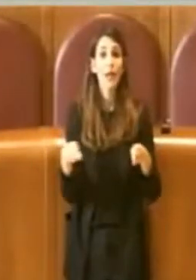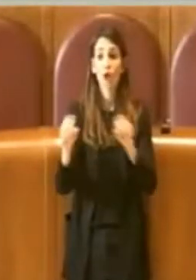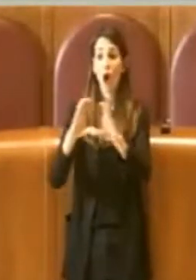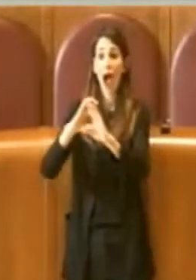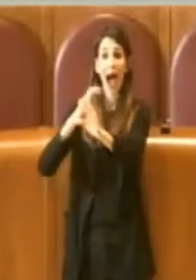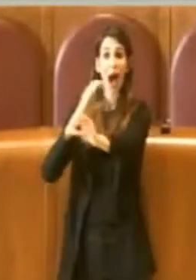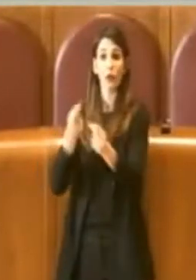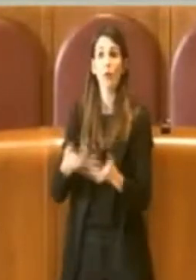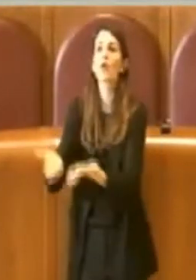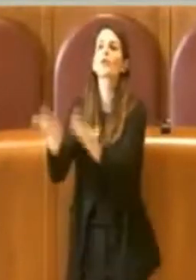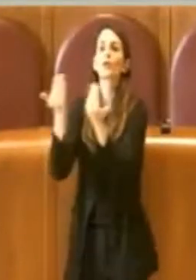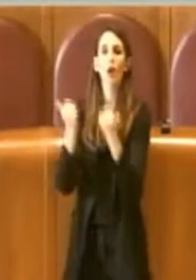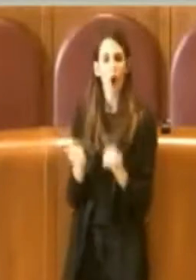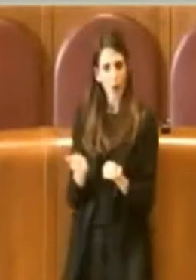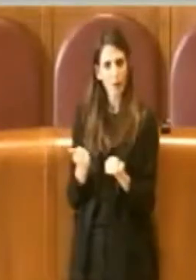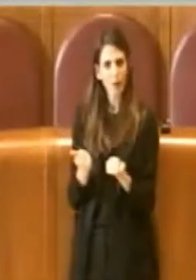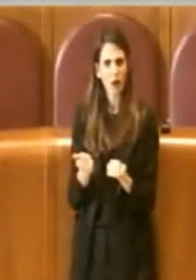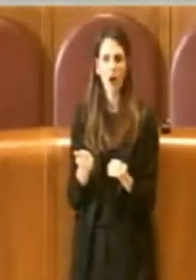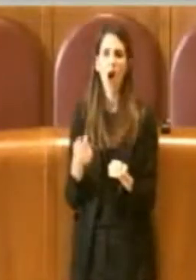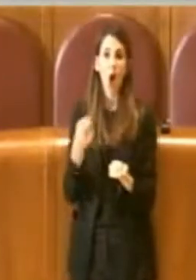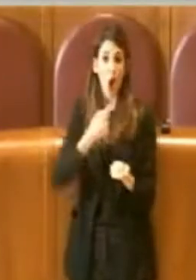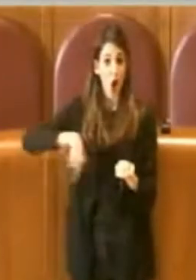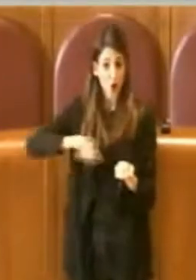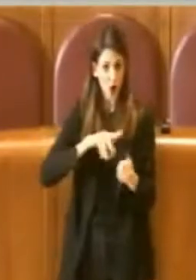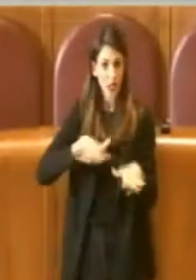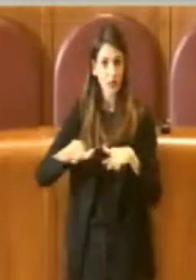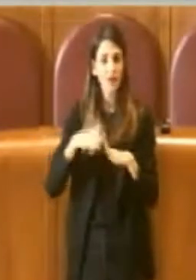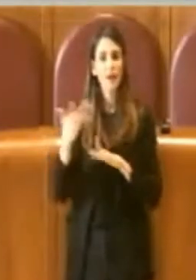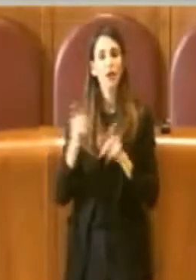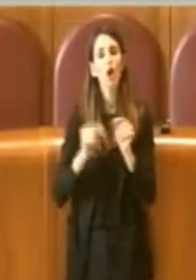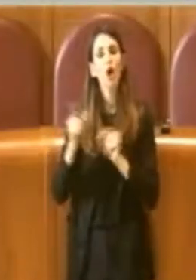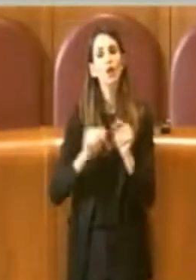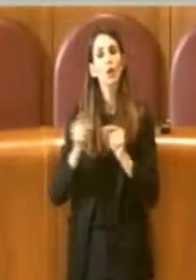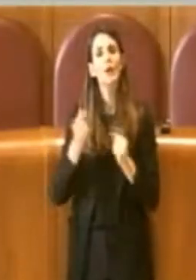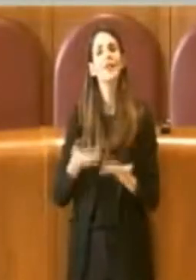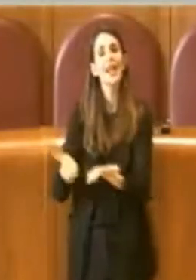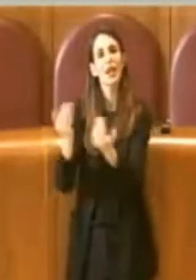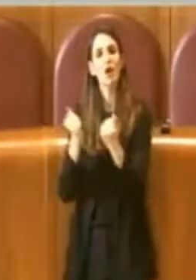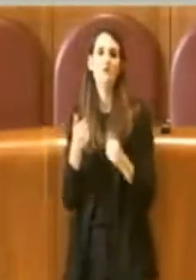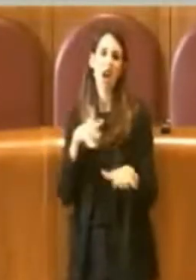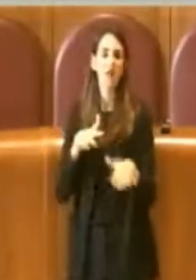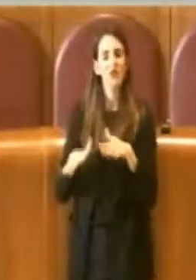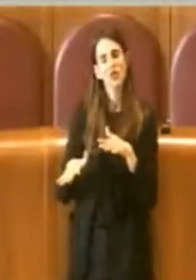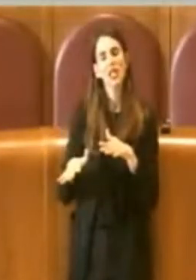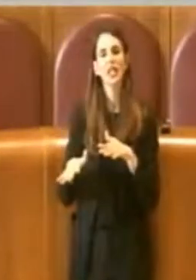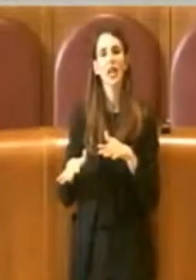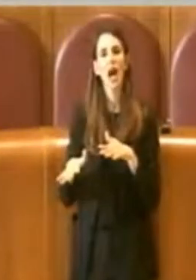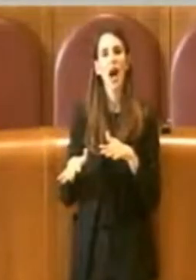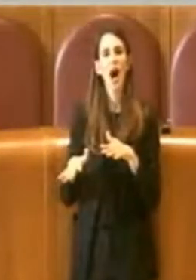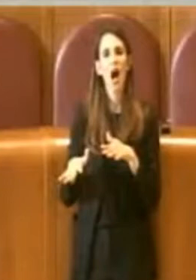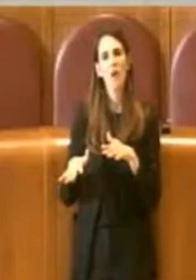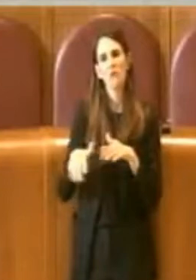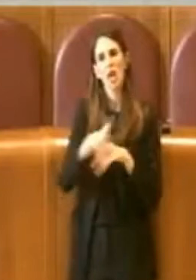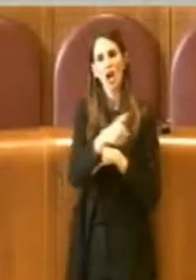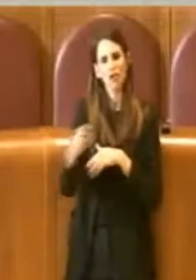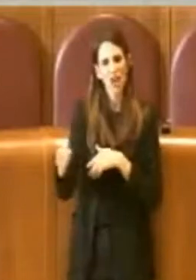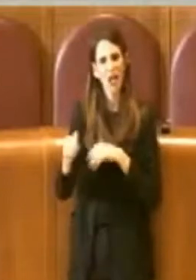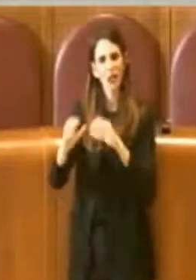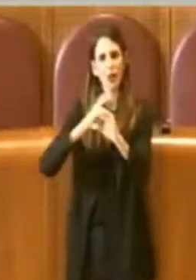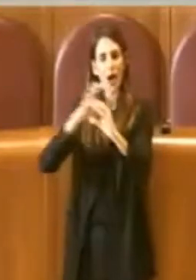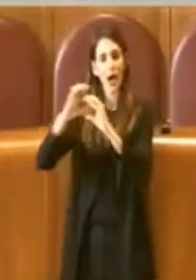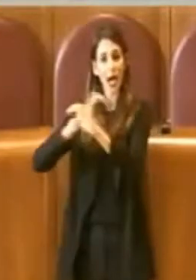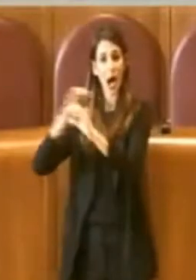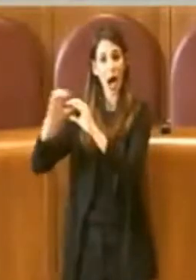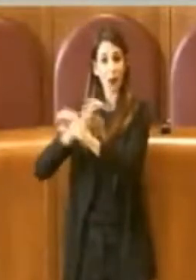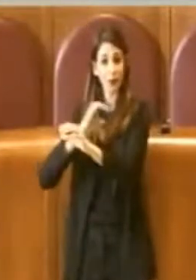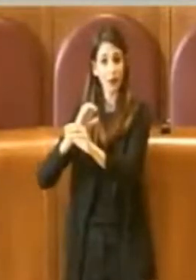acquistati qualche centinaio, devo dire, perché ogni autobus vuol dire decine di automobili in meno che circolano. Quindi dicevo, la sicurezza stradale è un